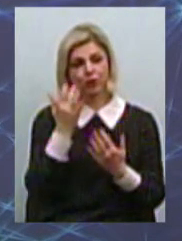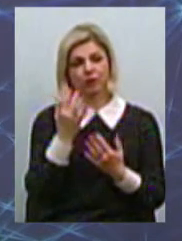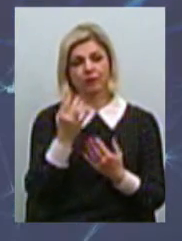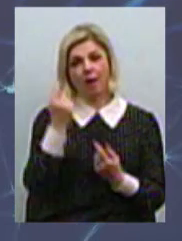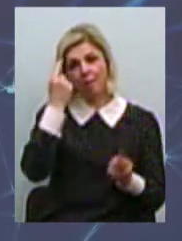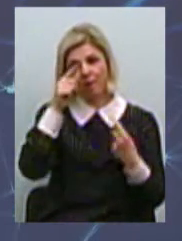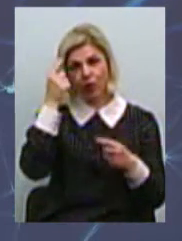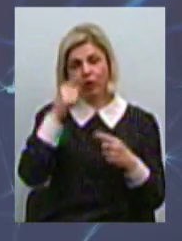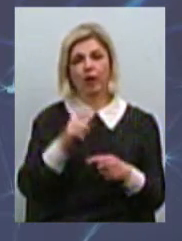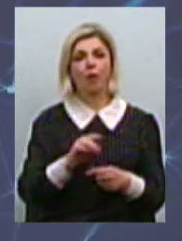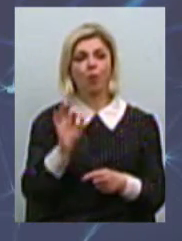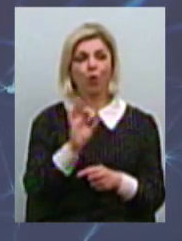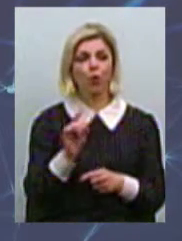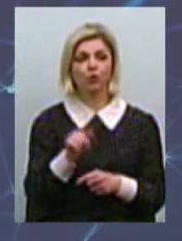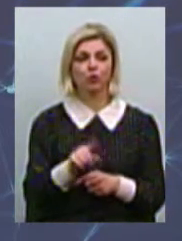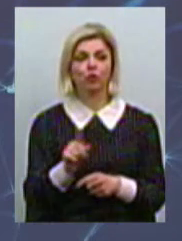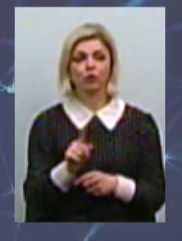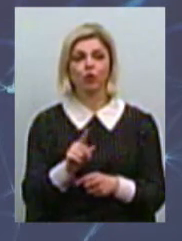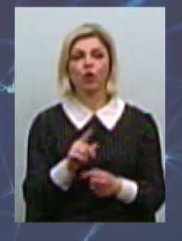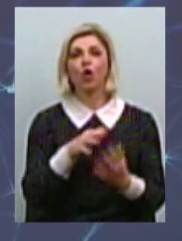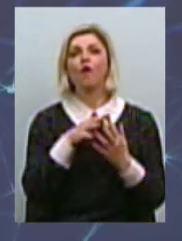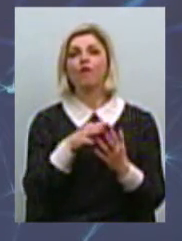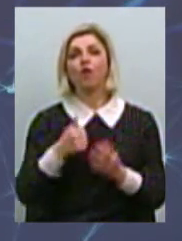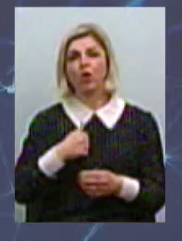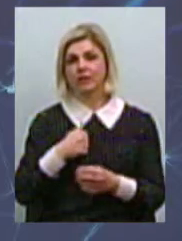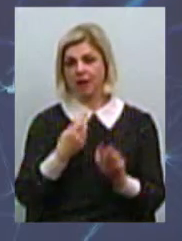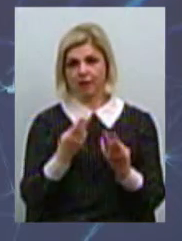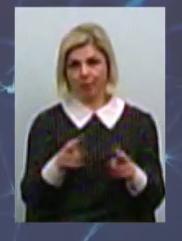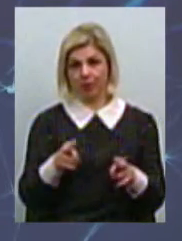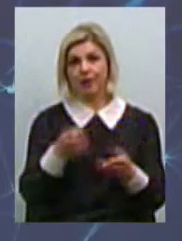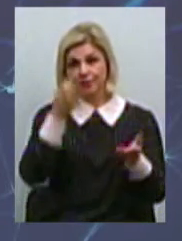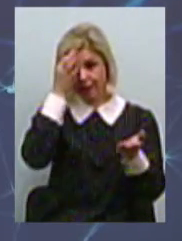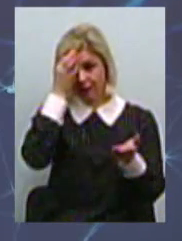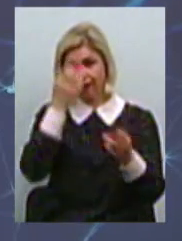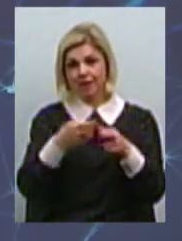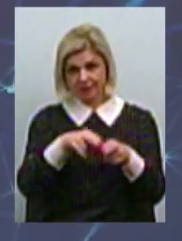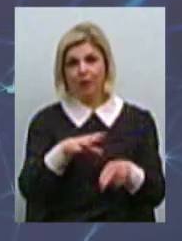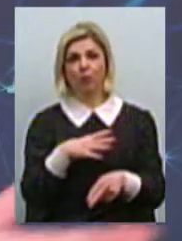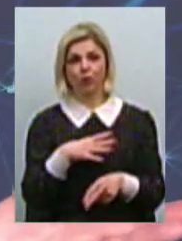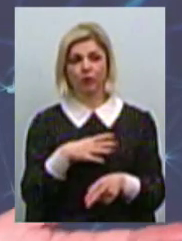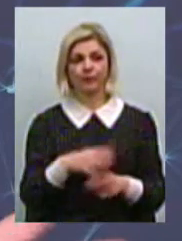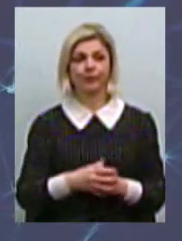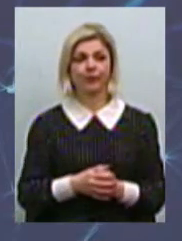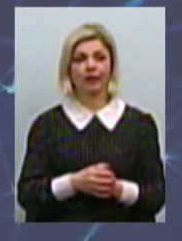міфологем про те, що війська не потрібно. Згадаємо, це ж було. Що, з ким